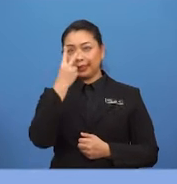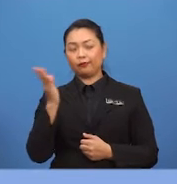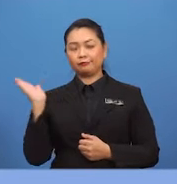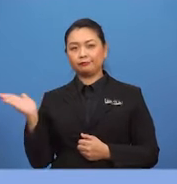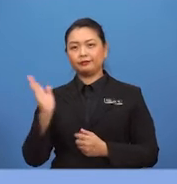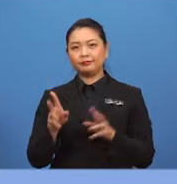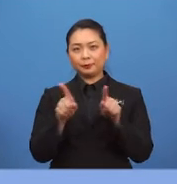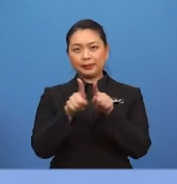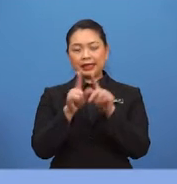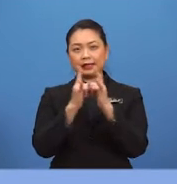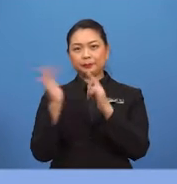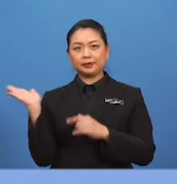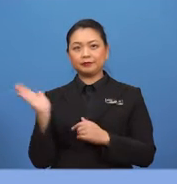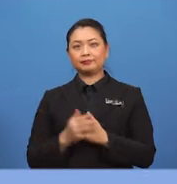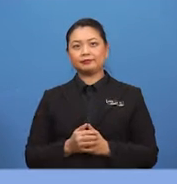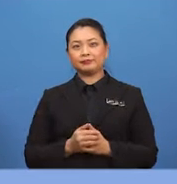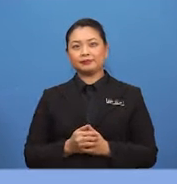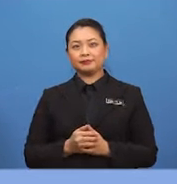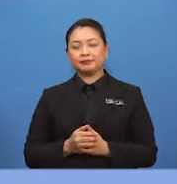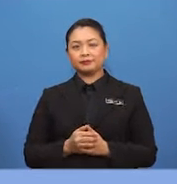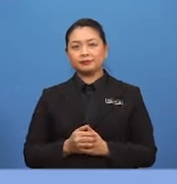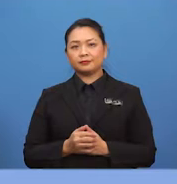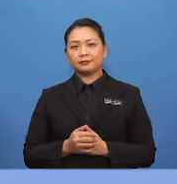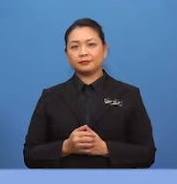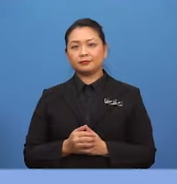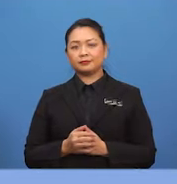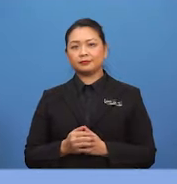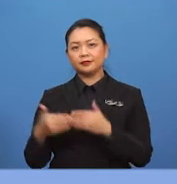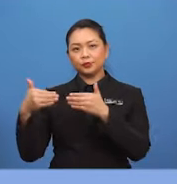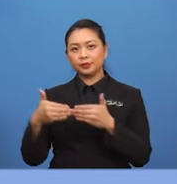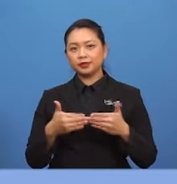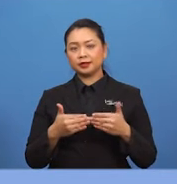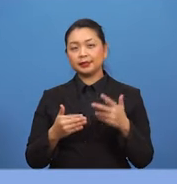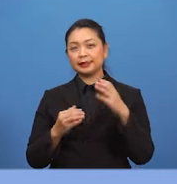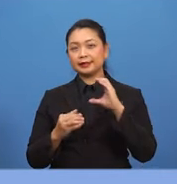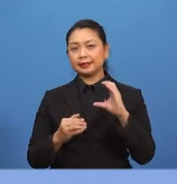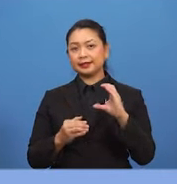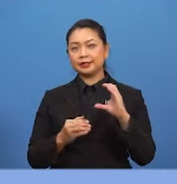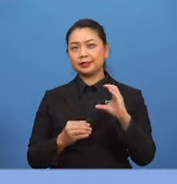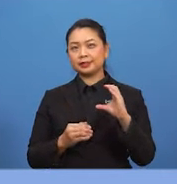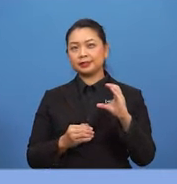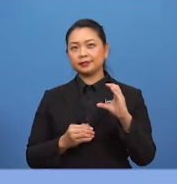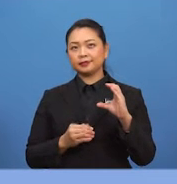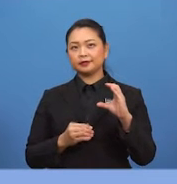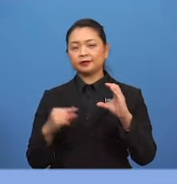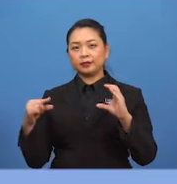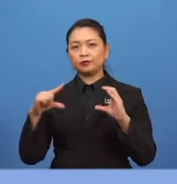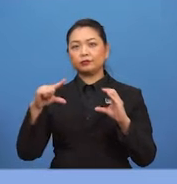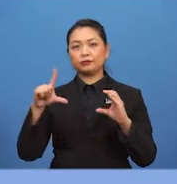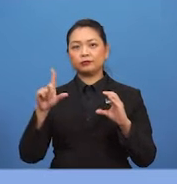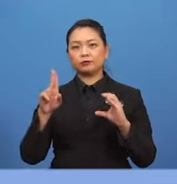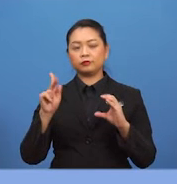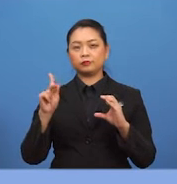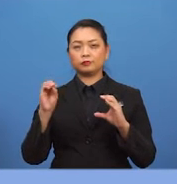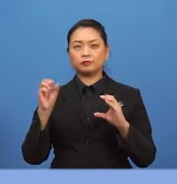pula, monomernya adalah glukosa. Seterusnya, selulosa. Monomernya adalah